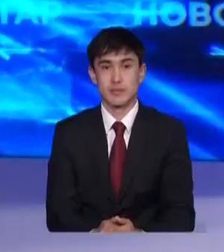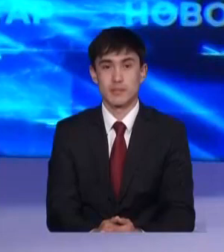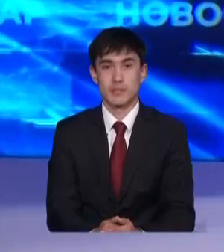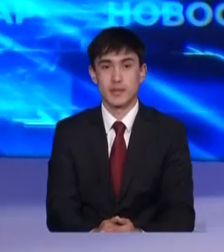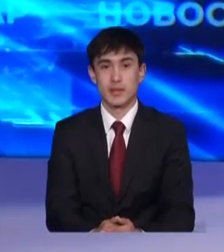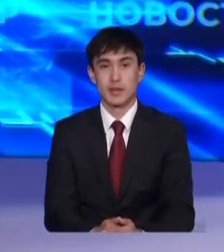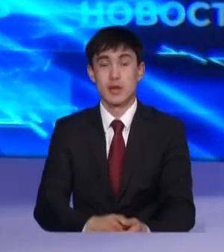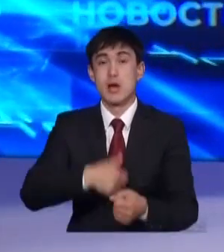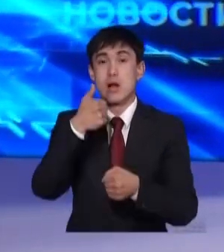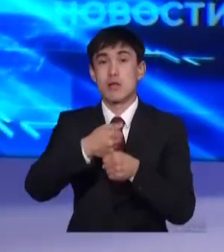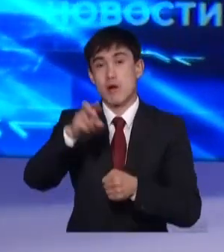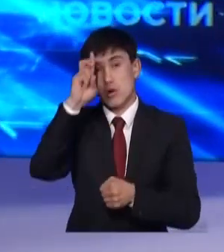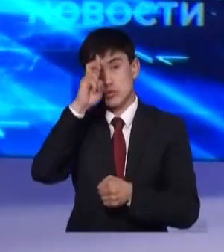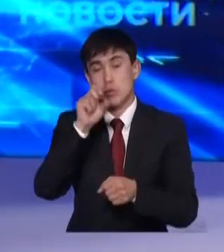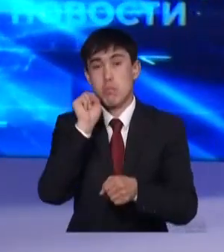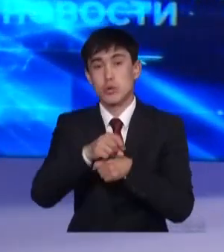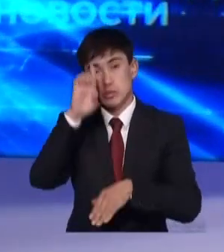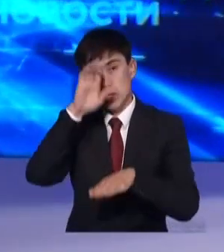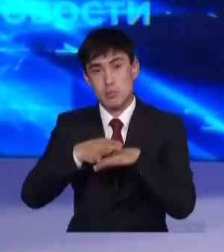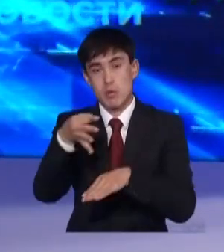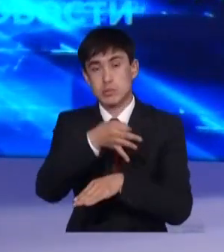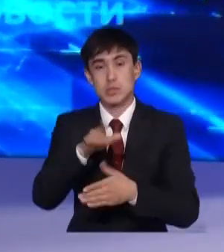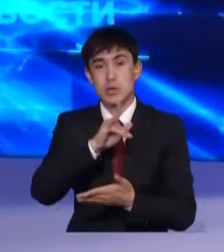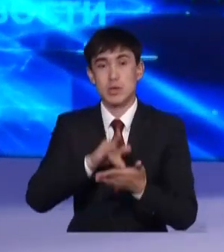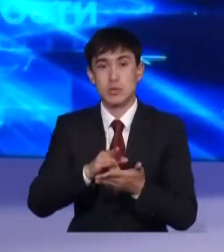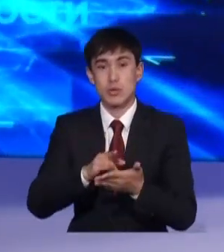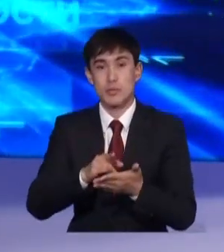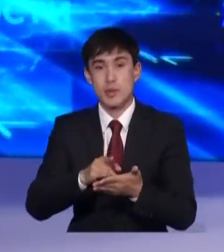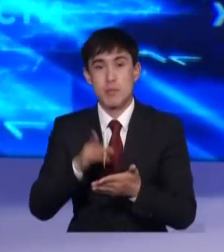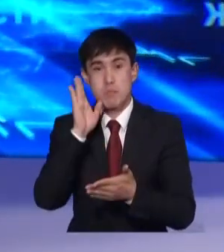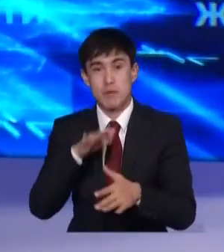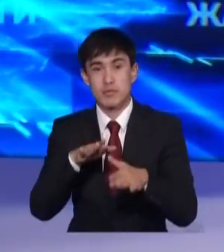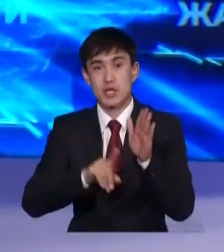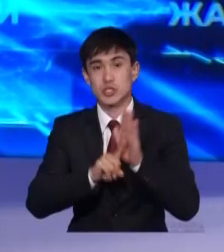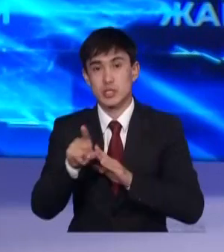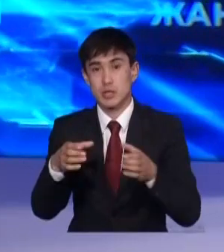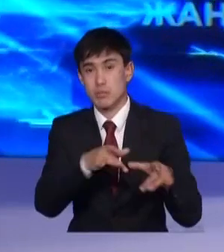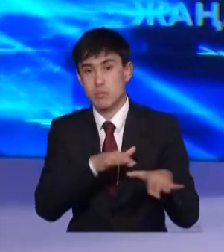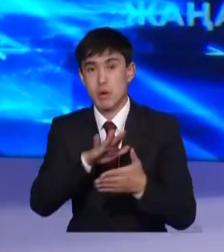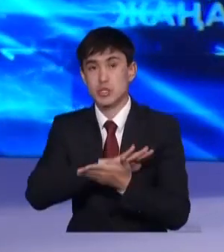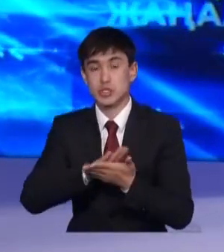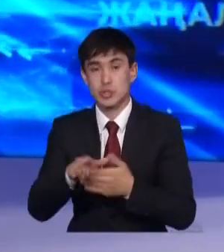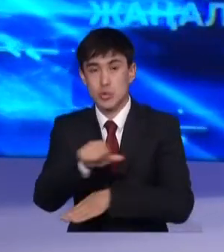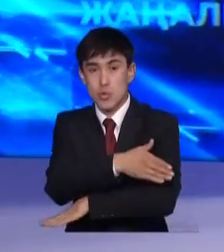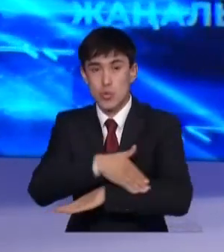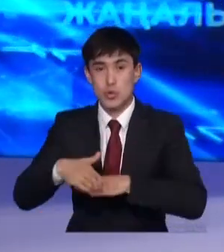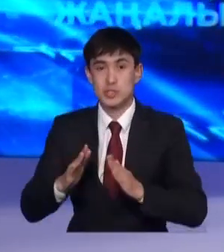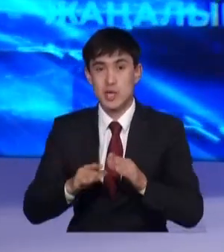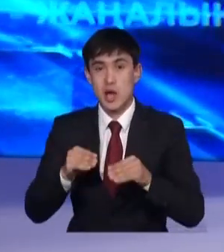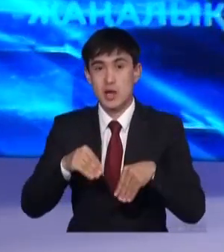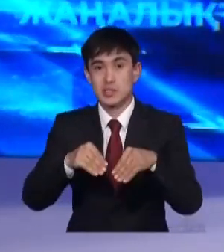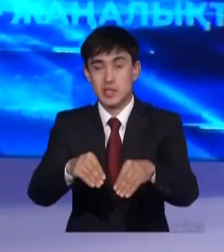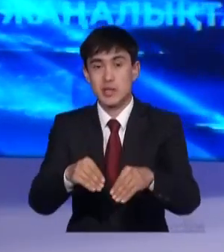цсу глава государства поручил кимам областей и городов не подверженных паводкам начать компанию по очистке улиц озеленению и